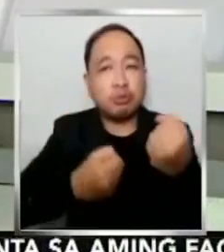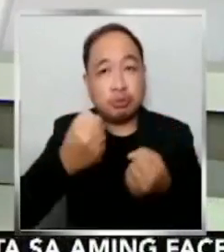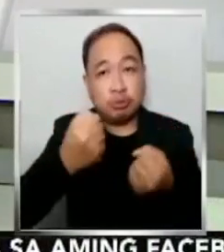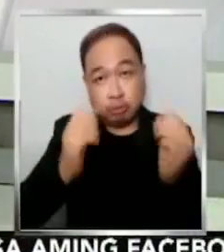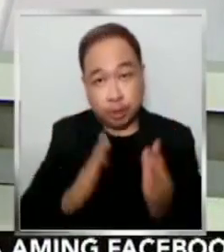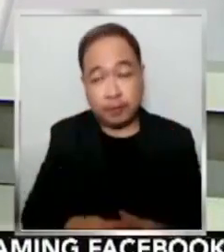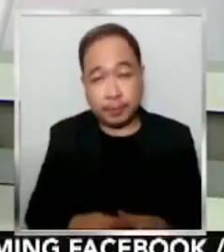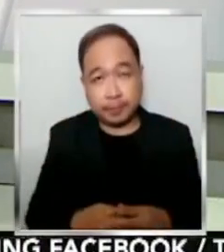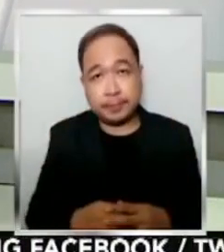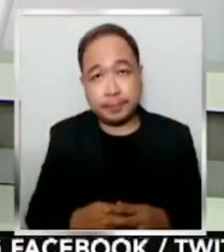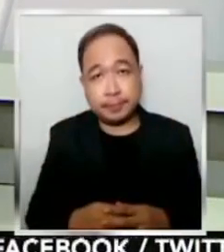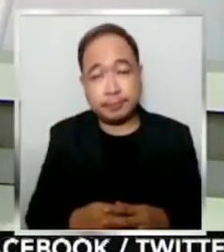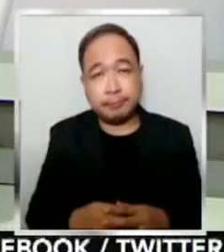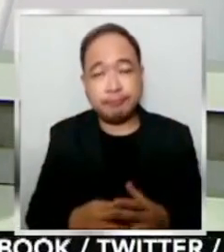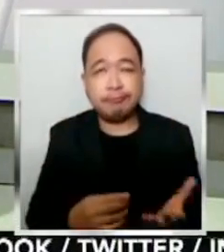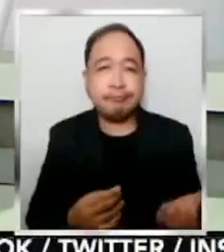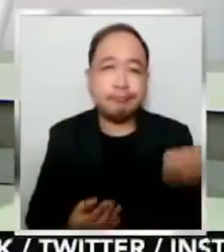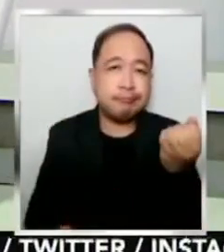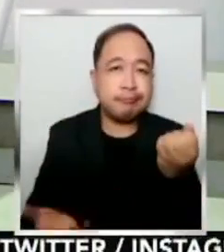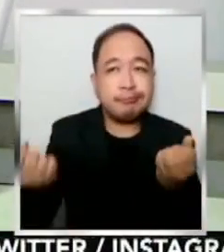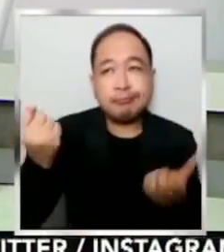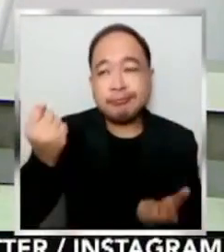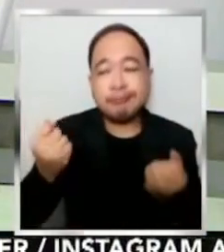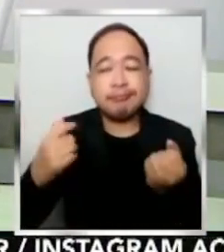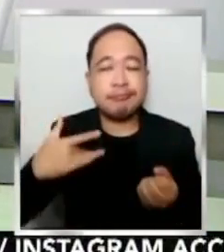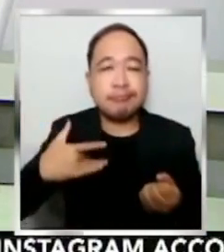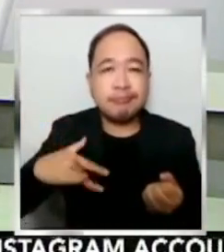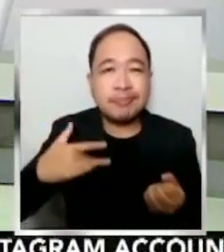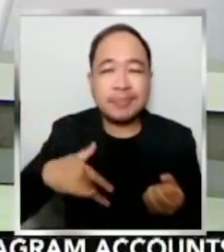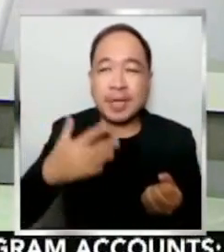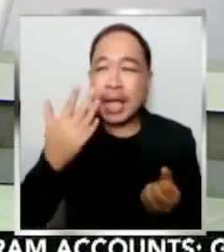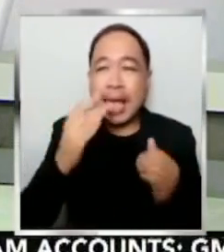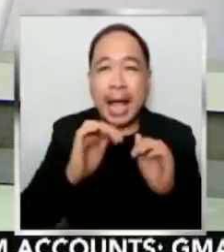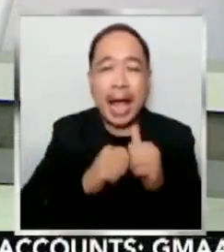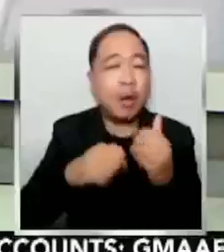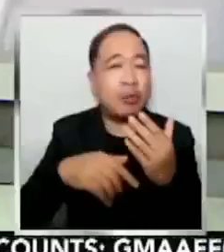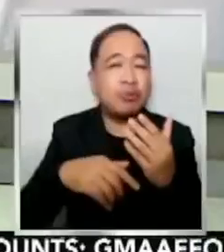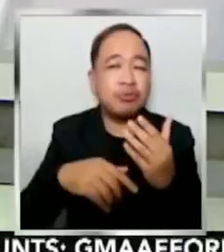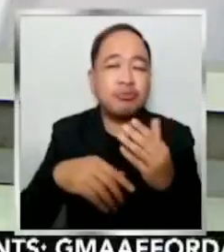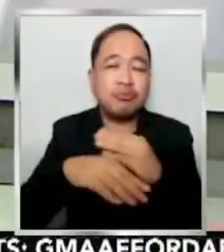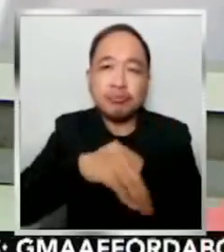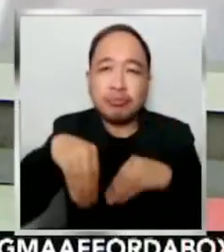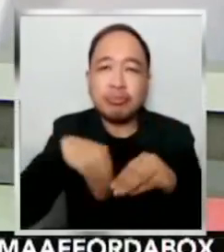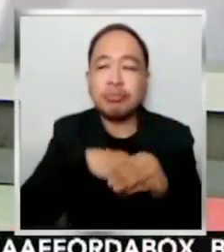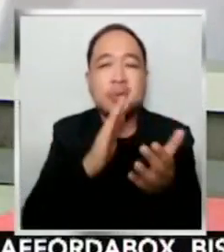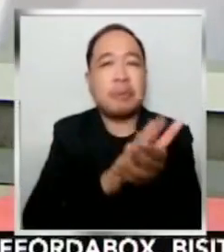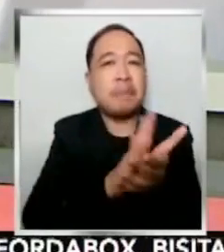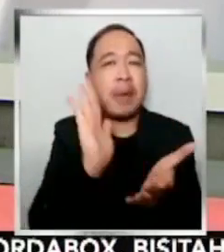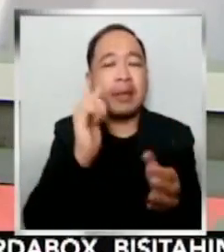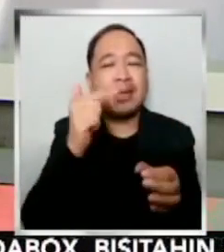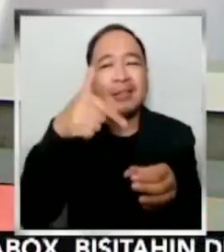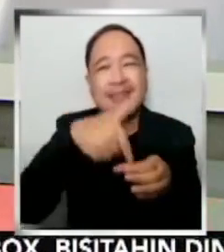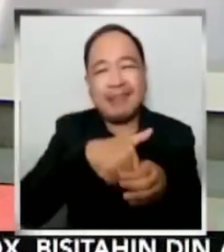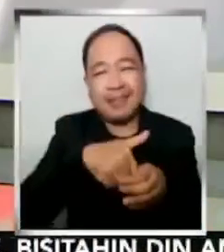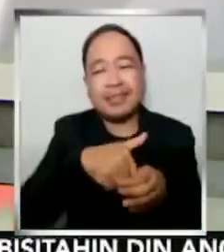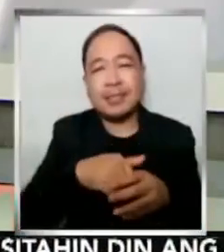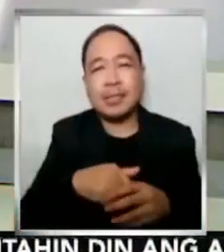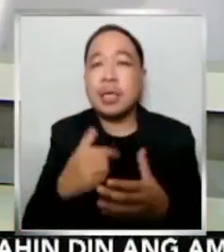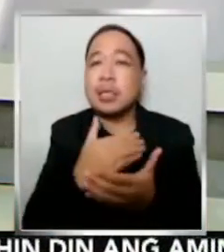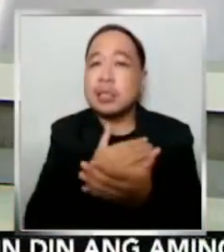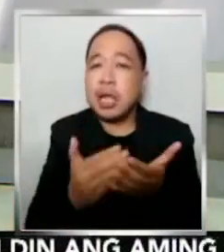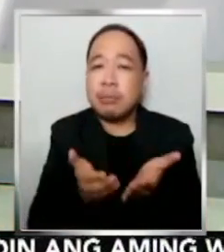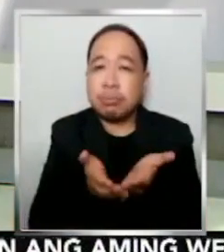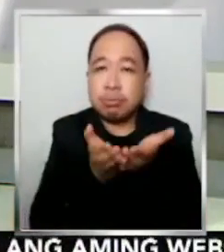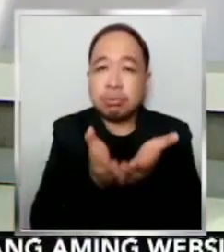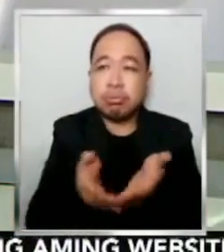Kanya-kanyang diskarte na lang para makabawi sa mahal na petrolyo ang ilan nating kababayan. May mga mangingisda na nagtaas